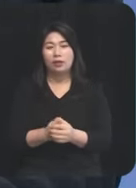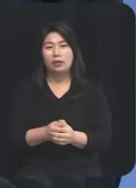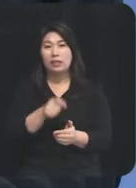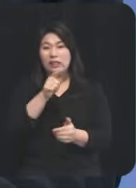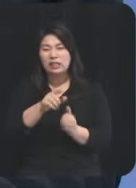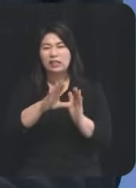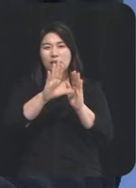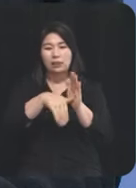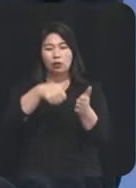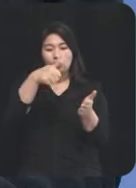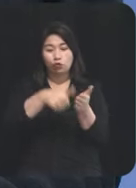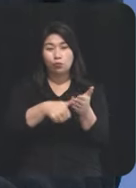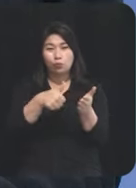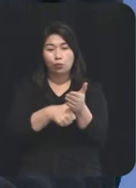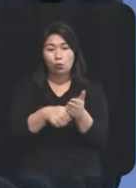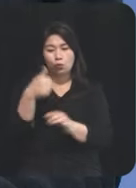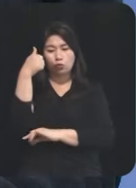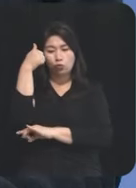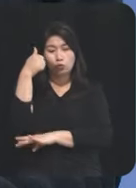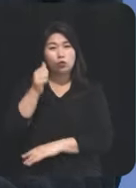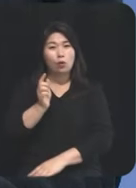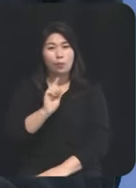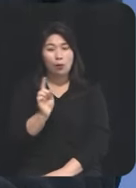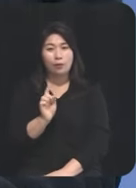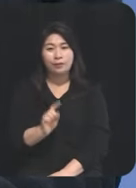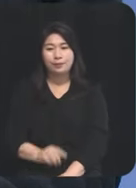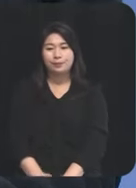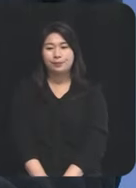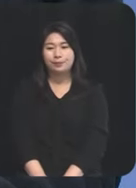주민투표는 어떤 규정을 근거로 실시가 됐죠?